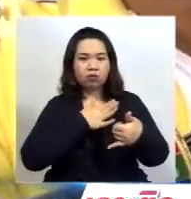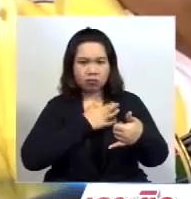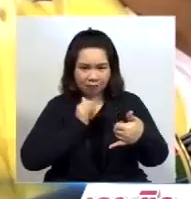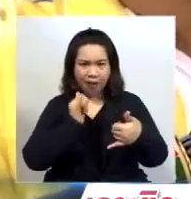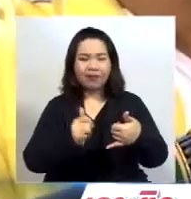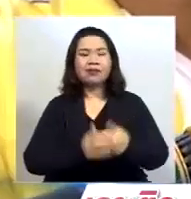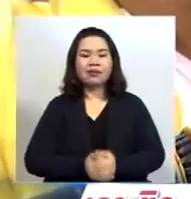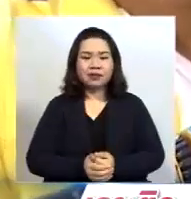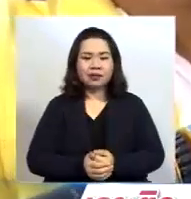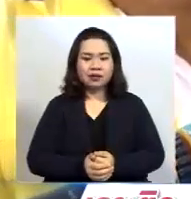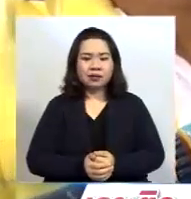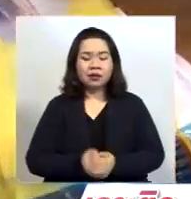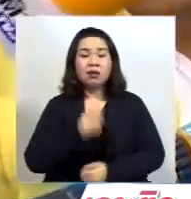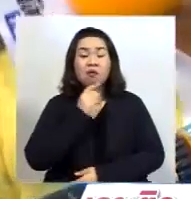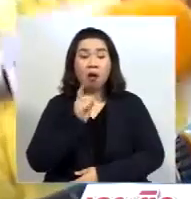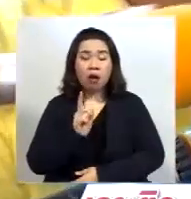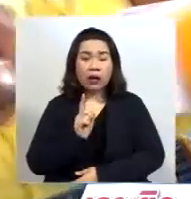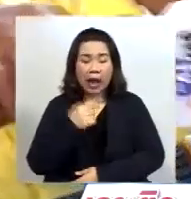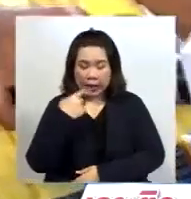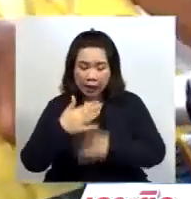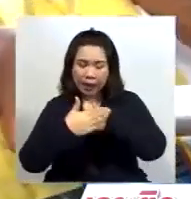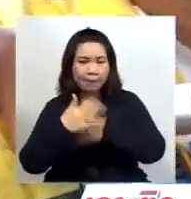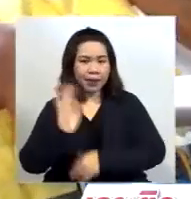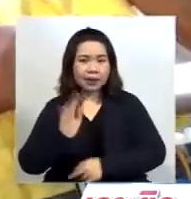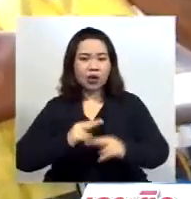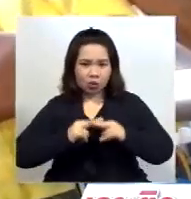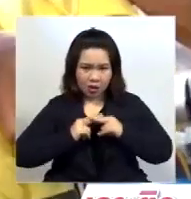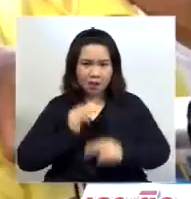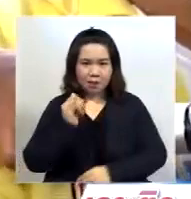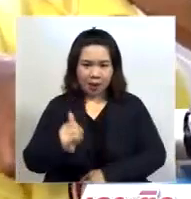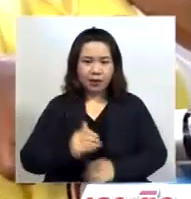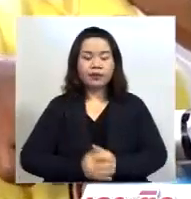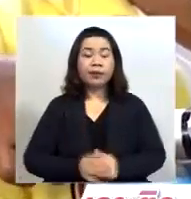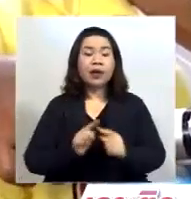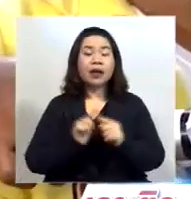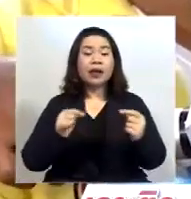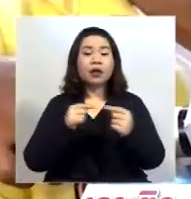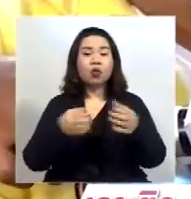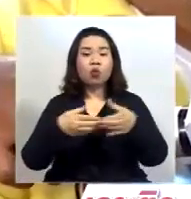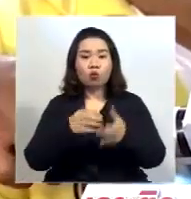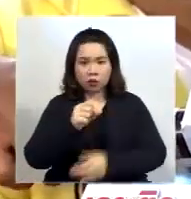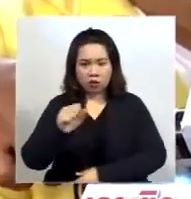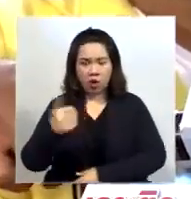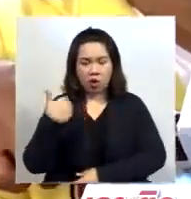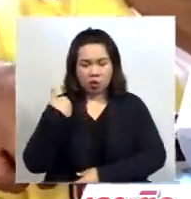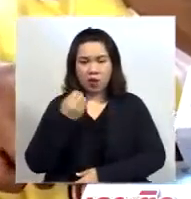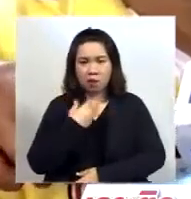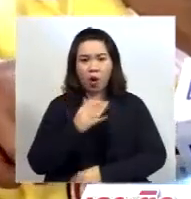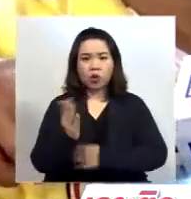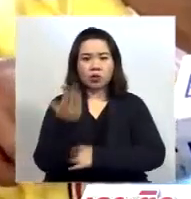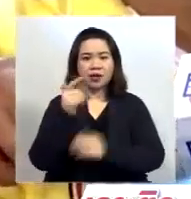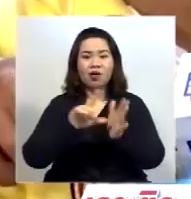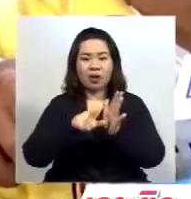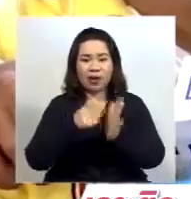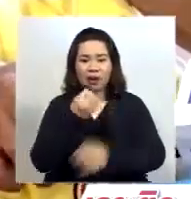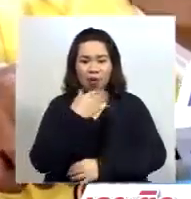ะมันไม่ใช่ไกลไปตามนะต้องไปเองแต่กรณีของส.ส.นั้นได้รับรายงานตั้งแต่เช้าแล้วครับท่านเลขาธิ